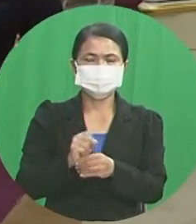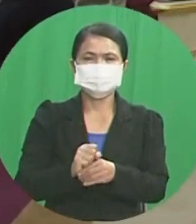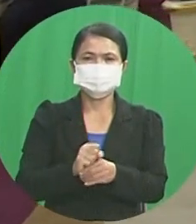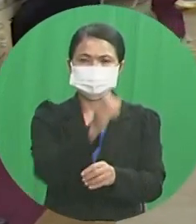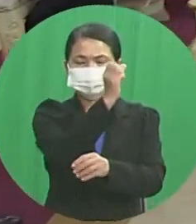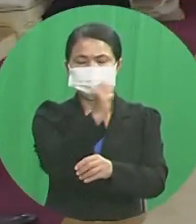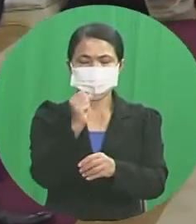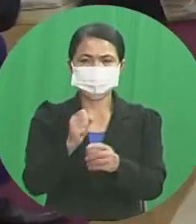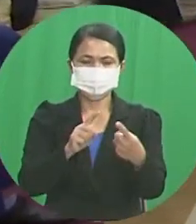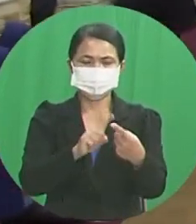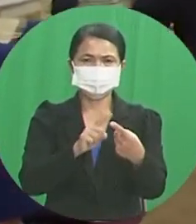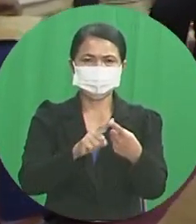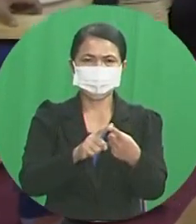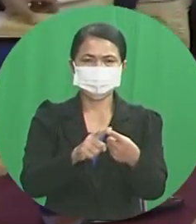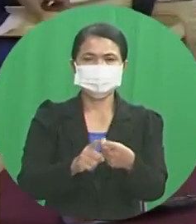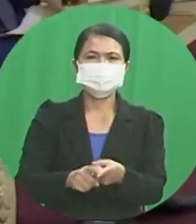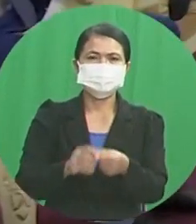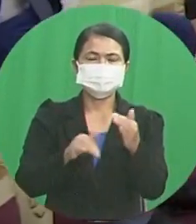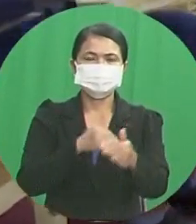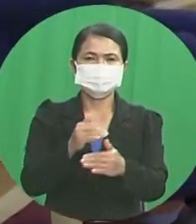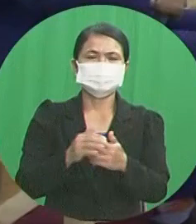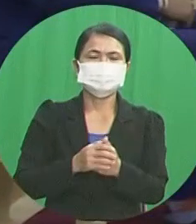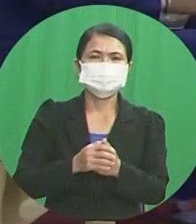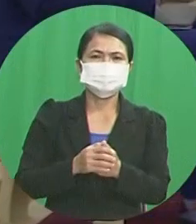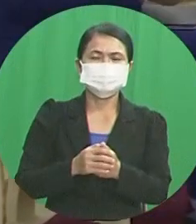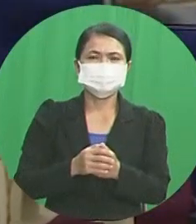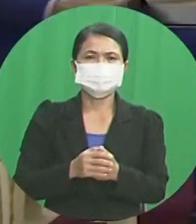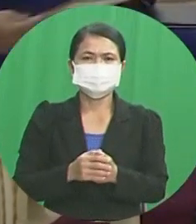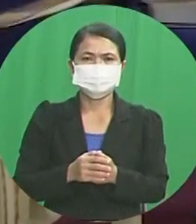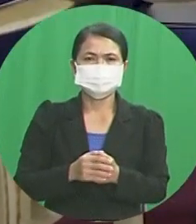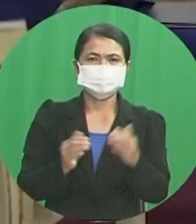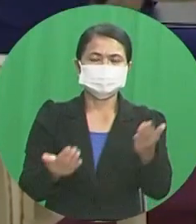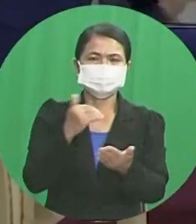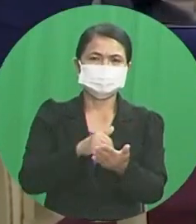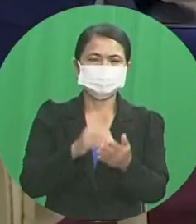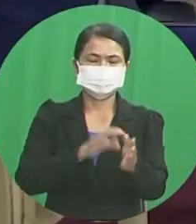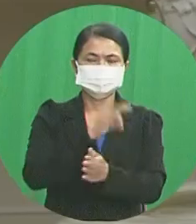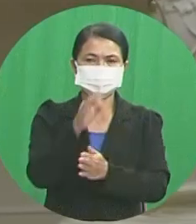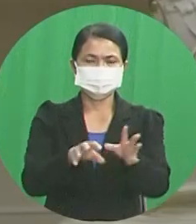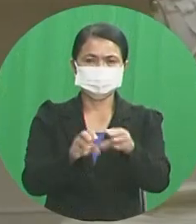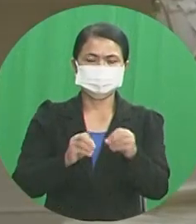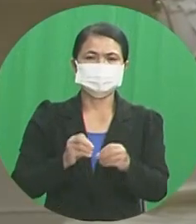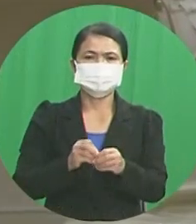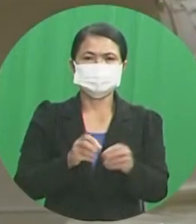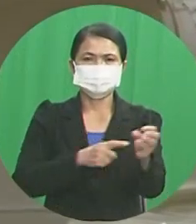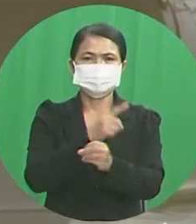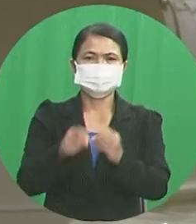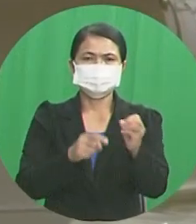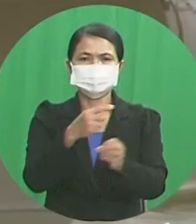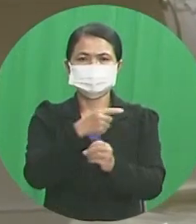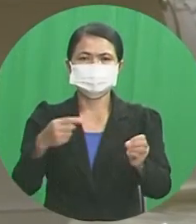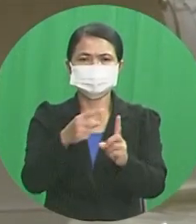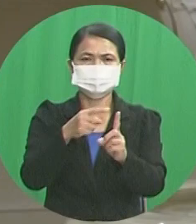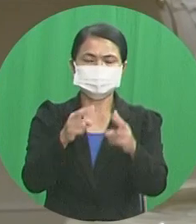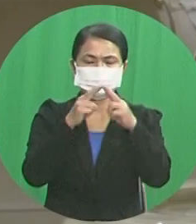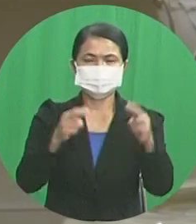សរស្តម្ភទី1ការស្ដារ Recovery សម្រាប់ស្ដារឡើងវិញនៅវិស័យដែលទទួលរងឥទ្ធិពលអវិជ្ជមានខ្លាំង